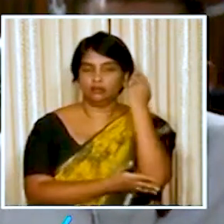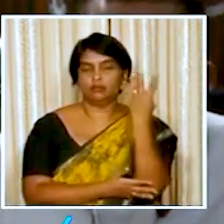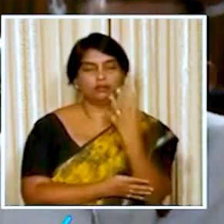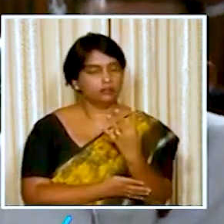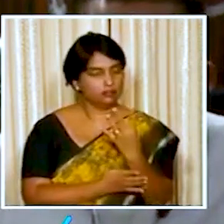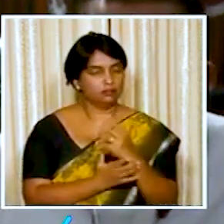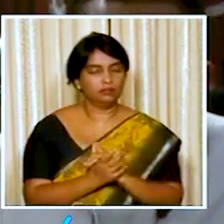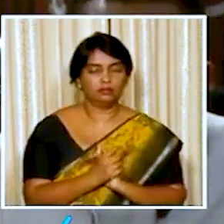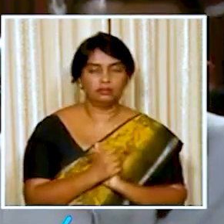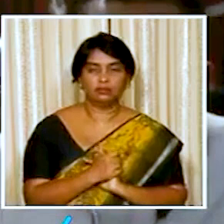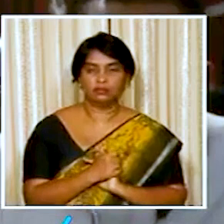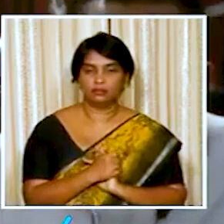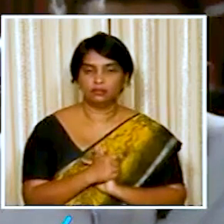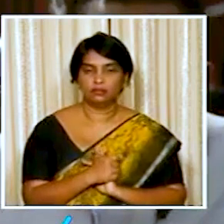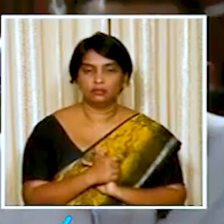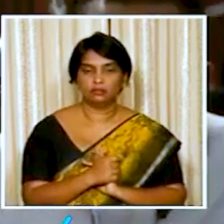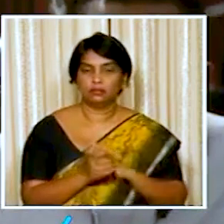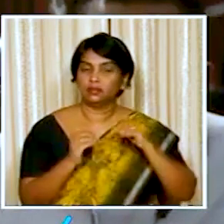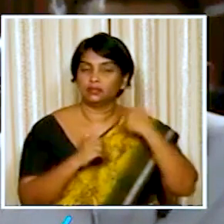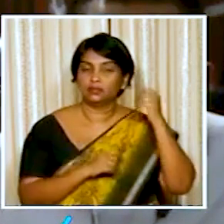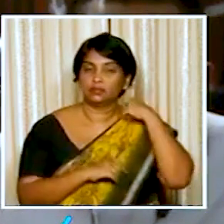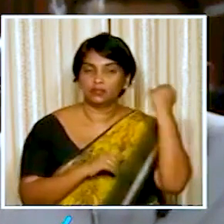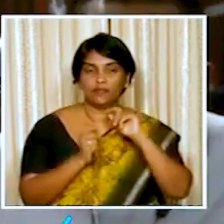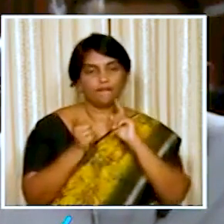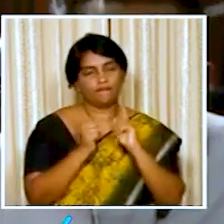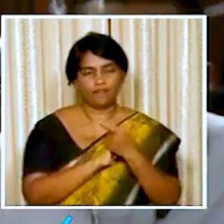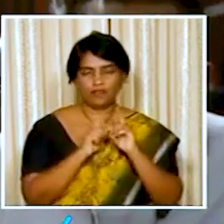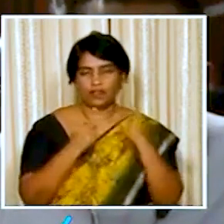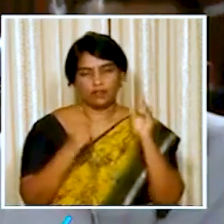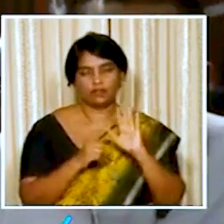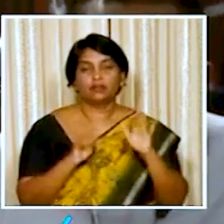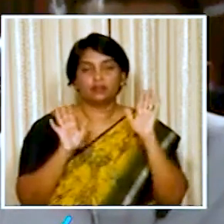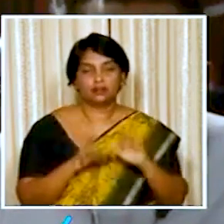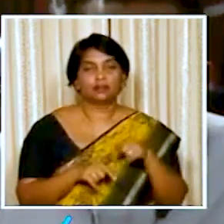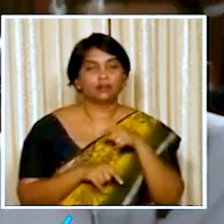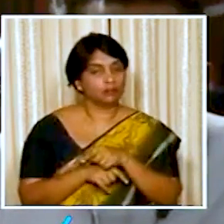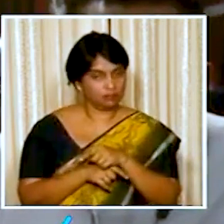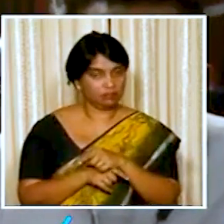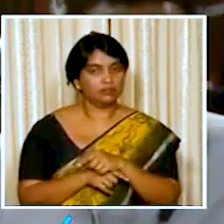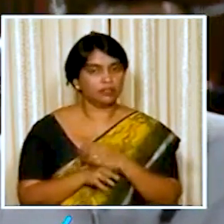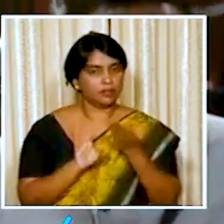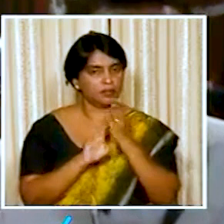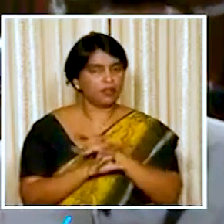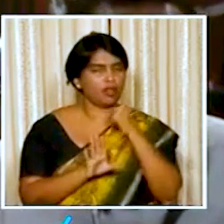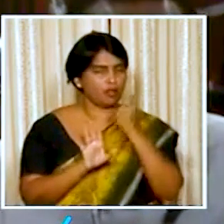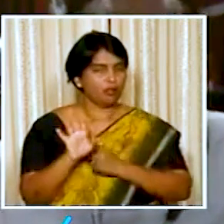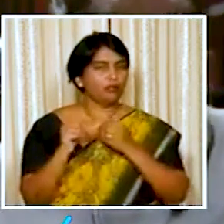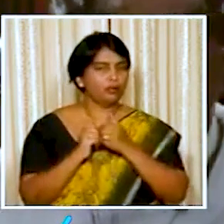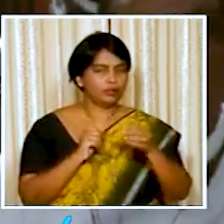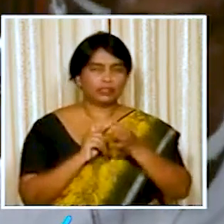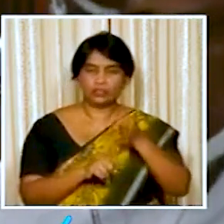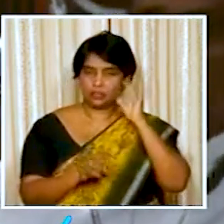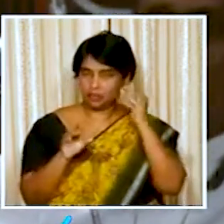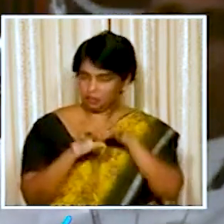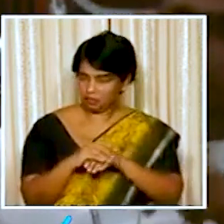කරන කරුණු හතර මේ පාර ඊළඟ පාර කතා කරනකොට මේක වෙනස් වෙලා තියෙයි මොකද ඇත්තටම මේවද මේ පහුගිය අවුරුදු 30 මෙතුමා ජනාධිපති